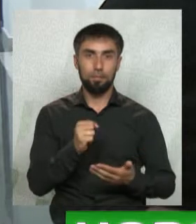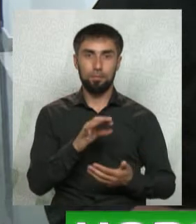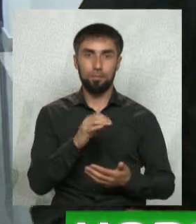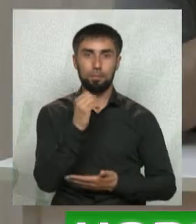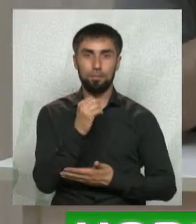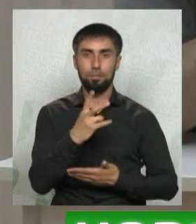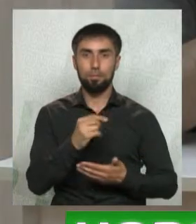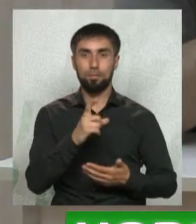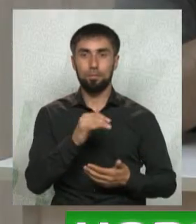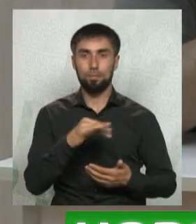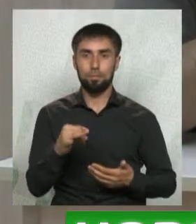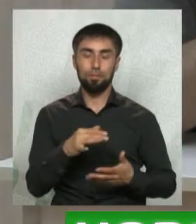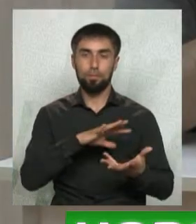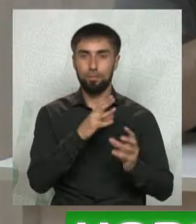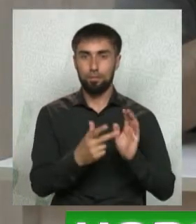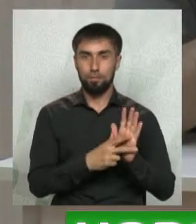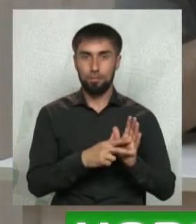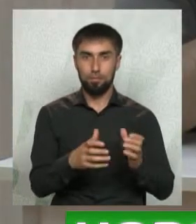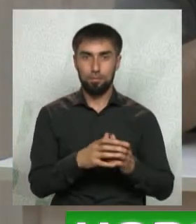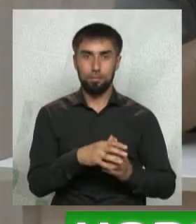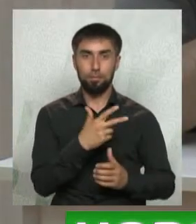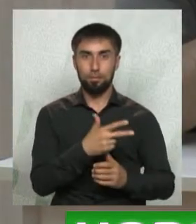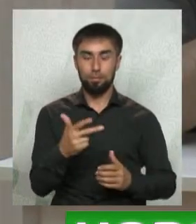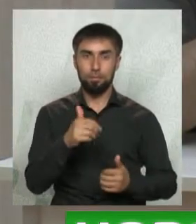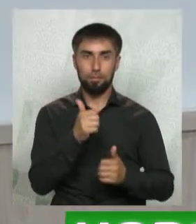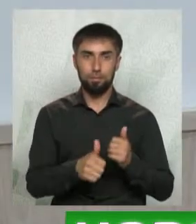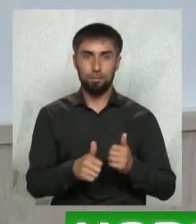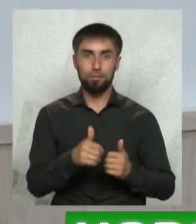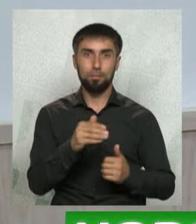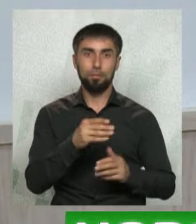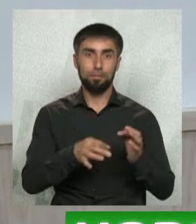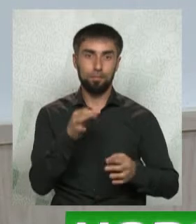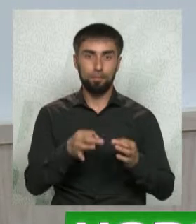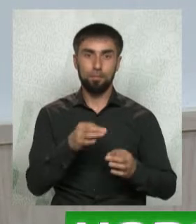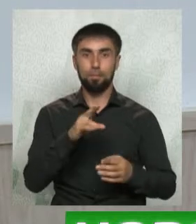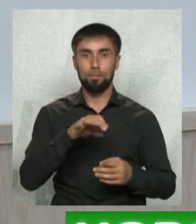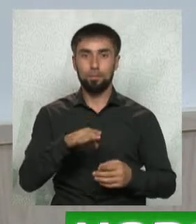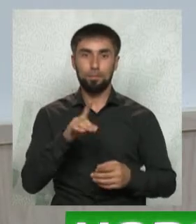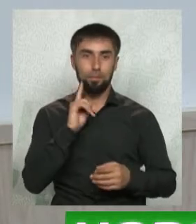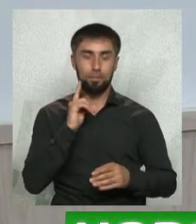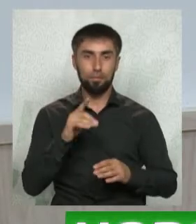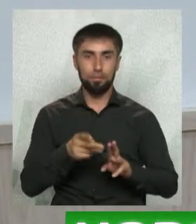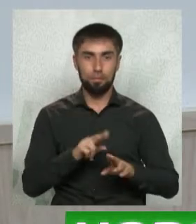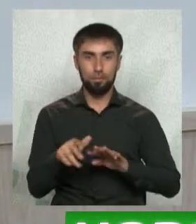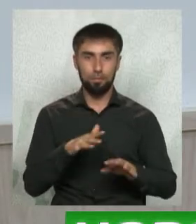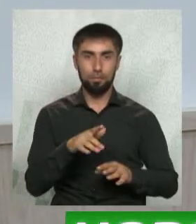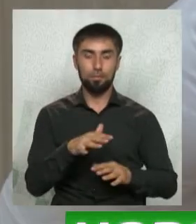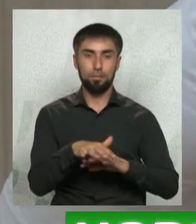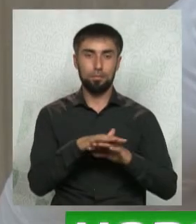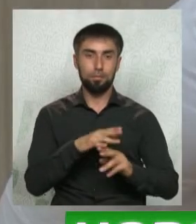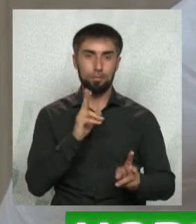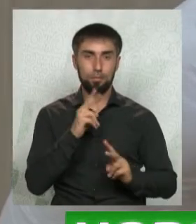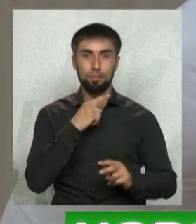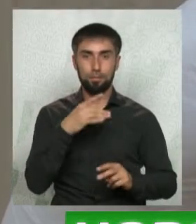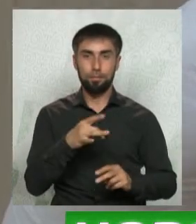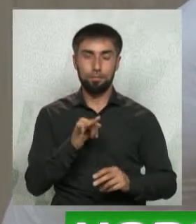на эмоциях. Всего 8 команд, по 3 человека в каждой. В жюри представители Комитета по делам молодежи Народного собрания